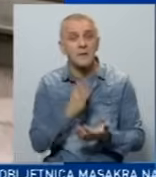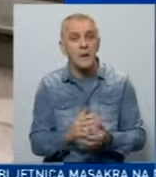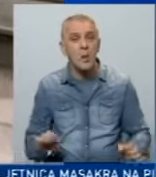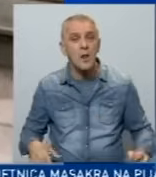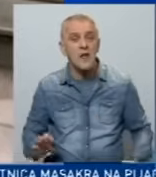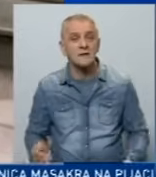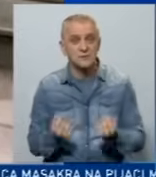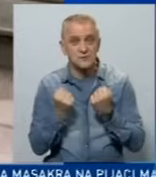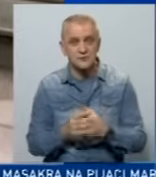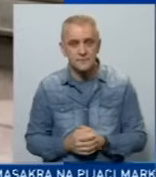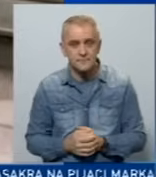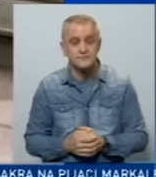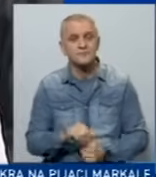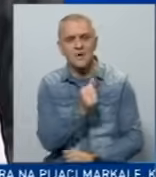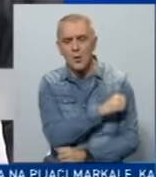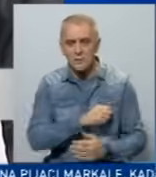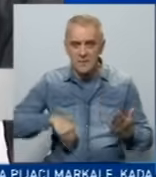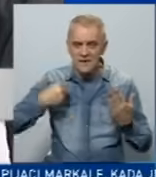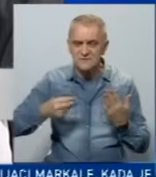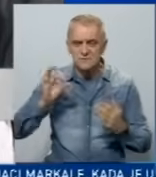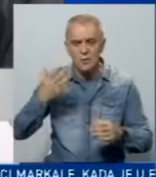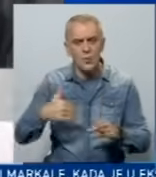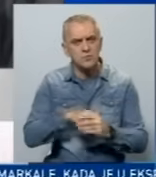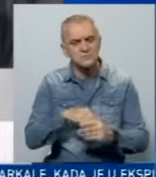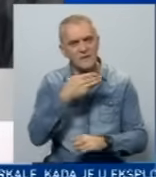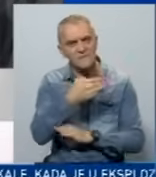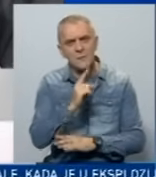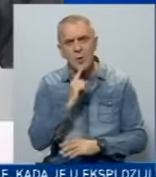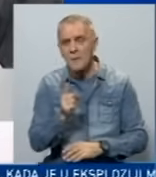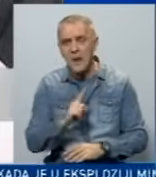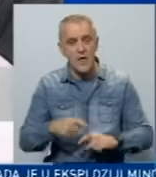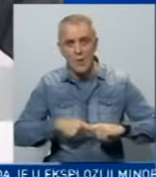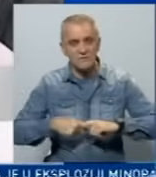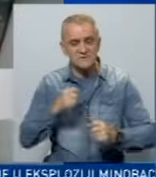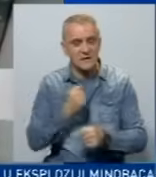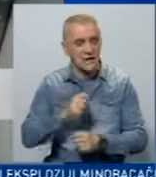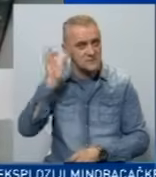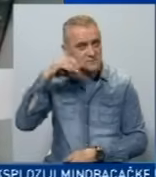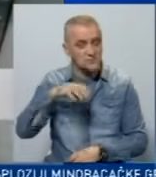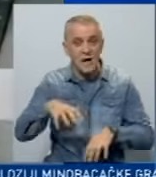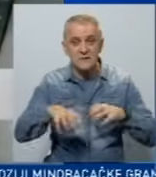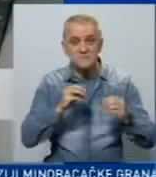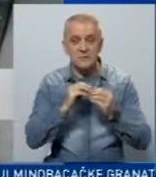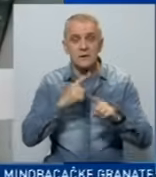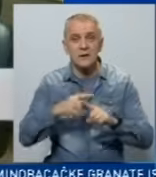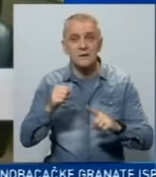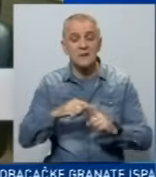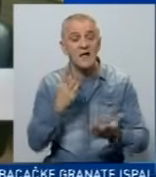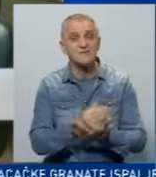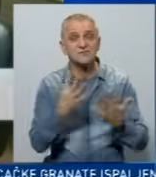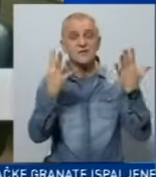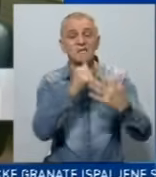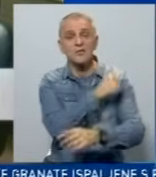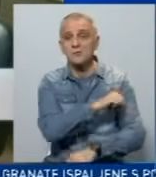najteže. Dok godinama izvještavaju o uposlenicima firme u kojima nije uvezan radni staž, radnici BHRT-a već 9